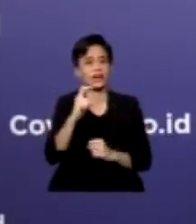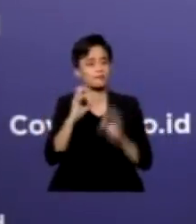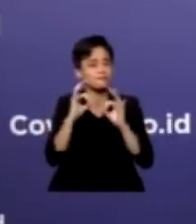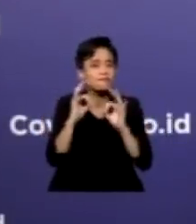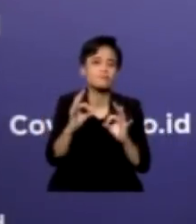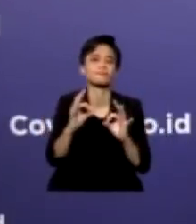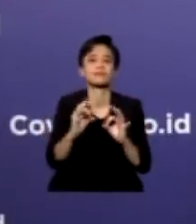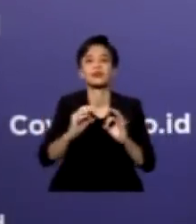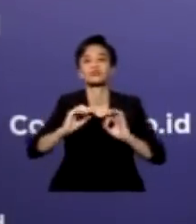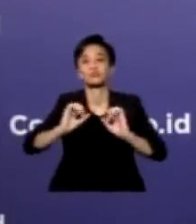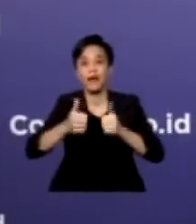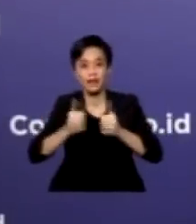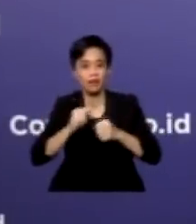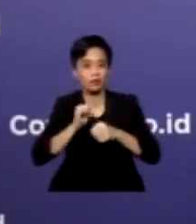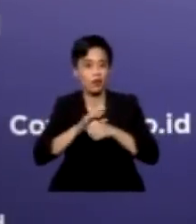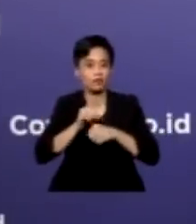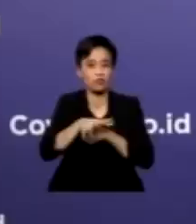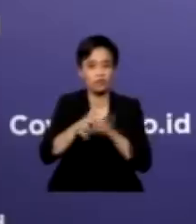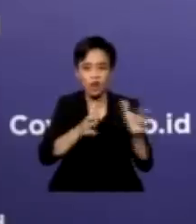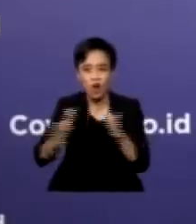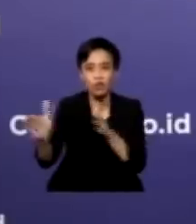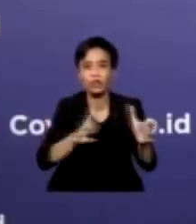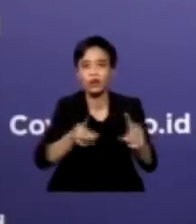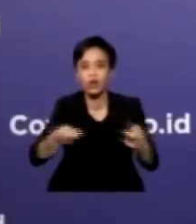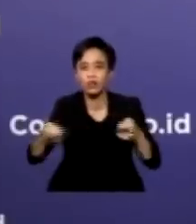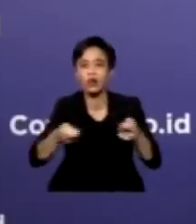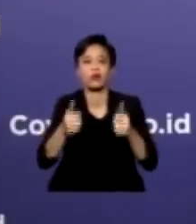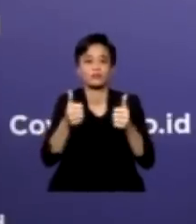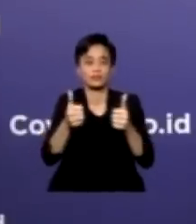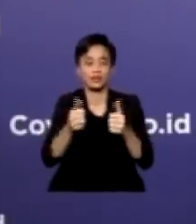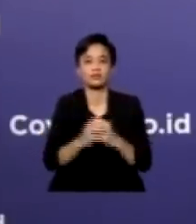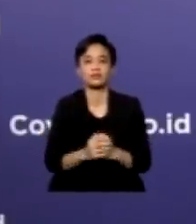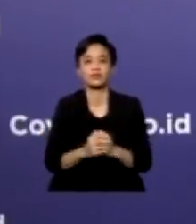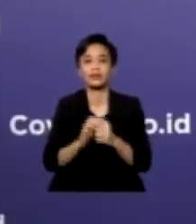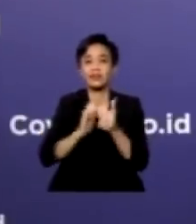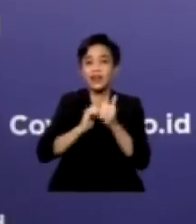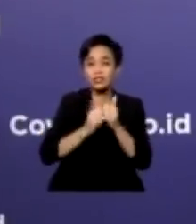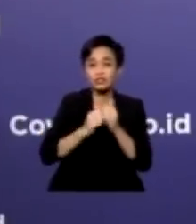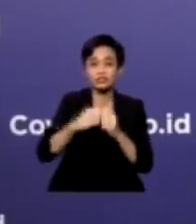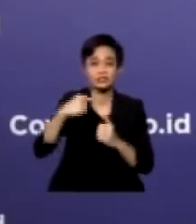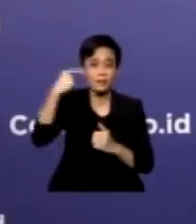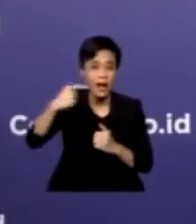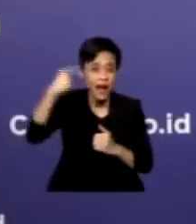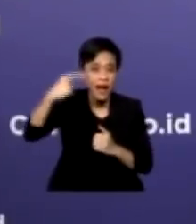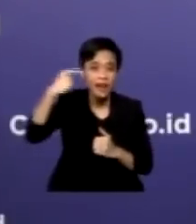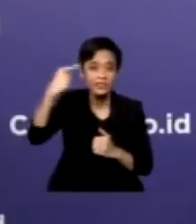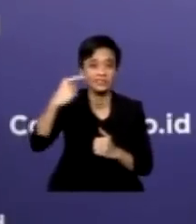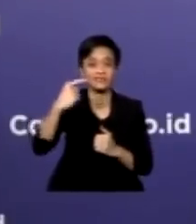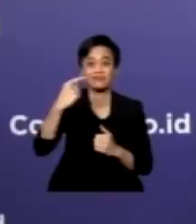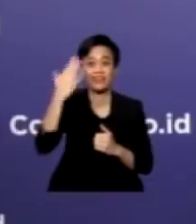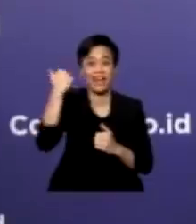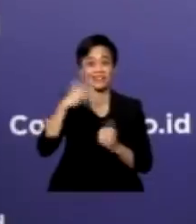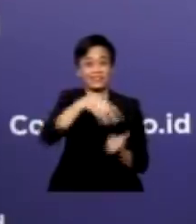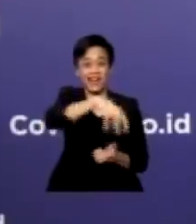untuk mengendalikan sebaran ini. Penambahan kasus hari per hari di tempat-tempat yang telah saya umumkan